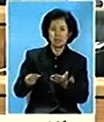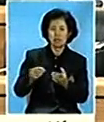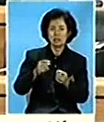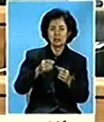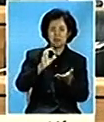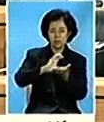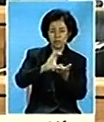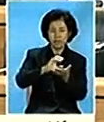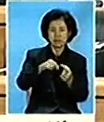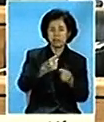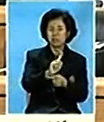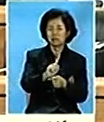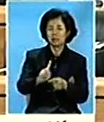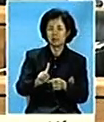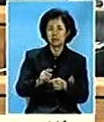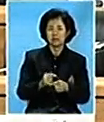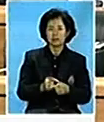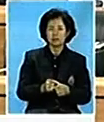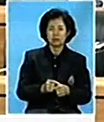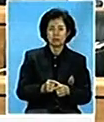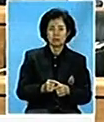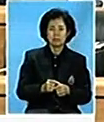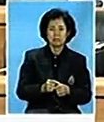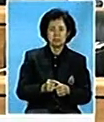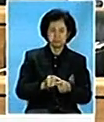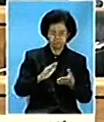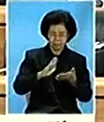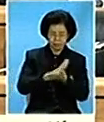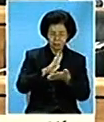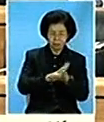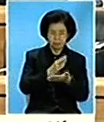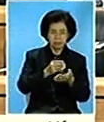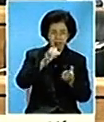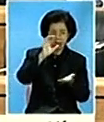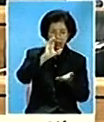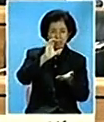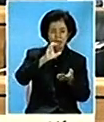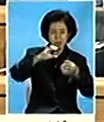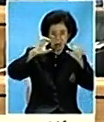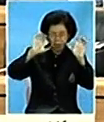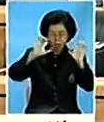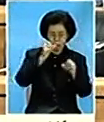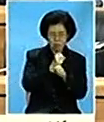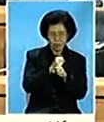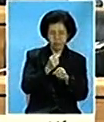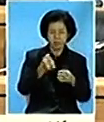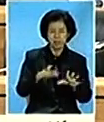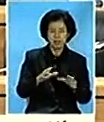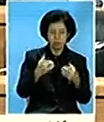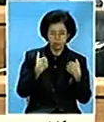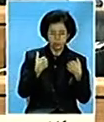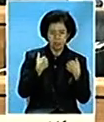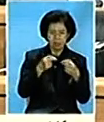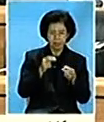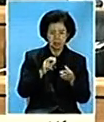ไหนก็จากเอกสารงบประมาณที่รัฐบาลได้จัดทำไว้นะครับจะเห็นได้ว่ามี8